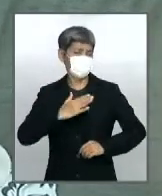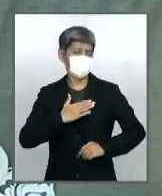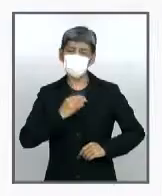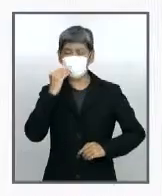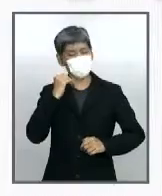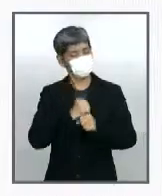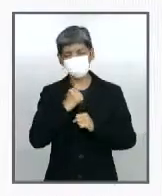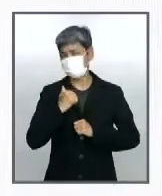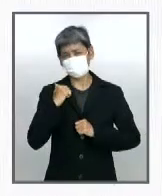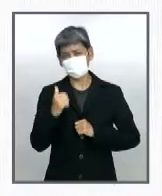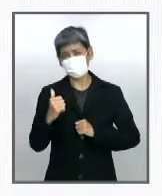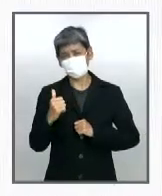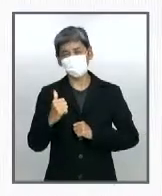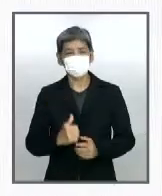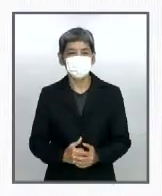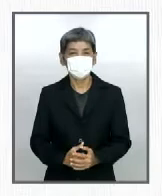าย